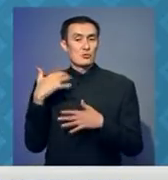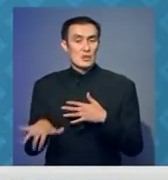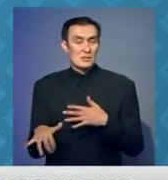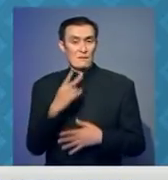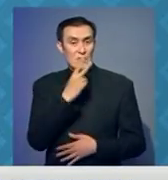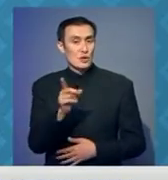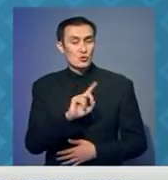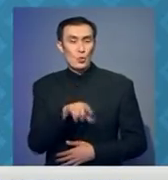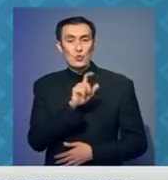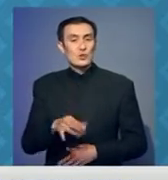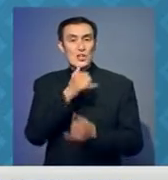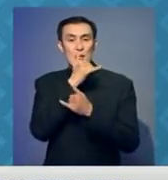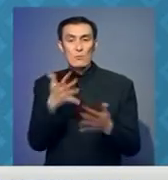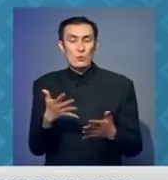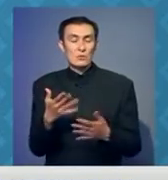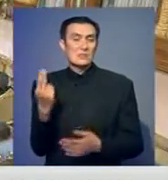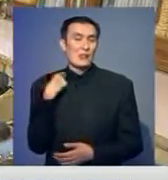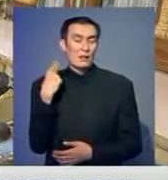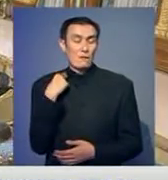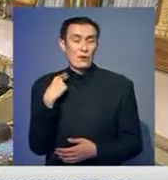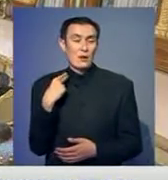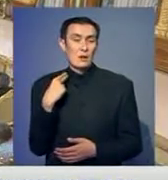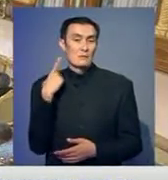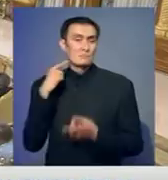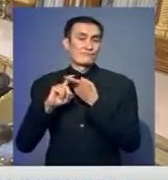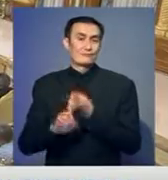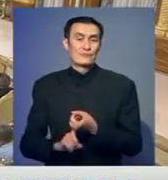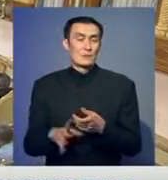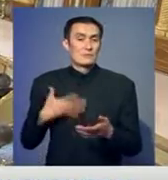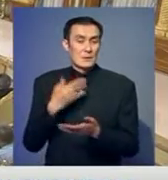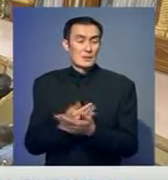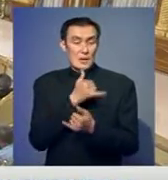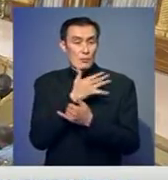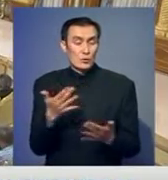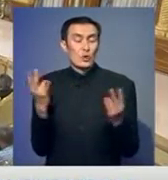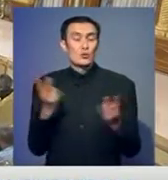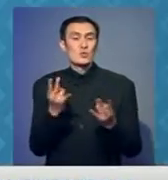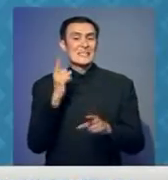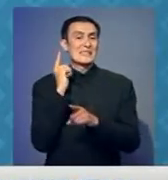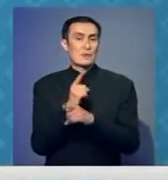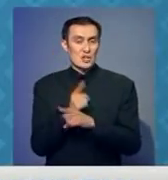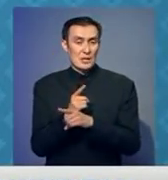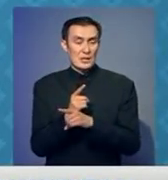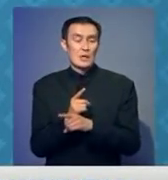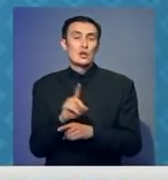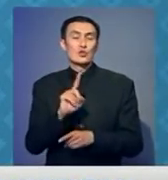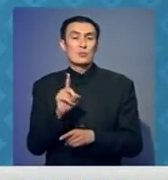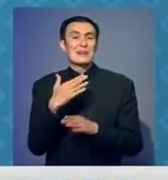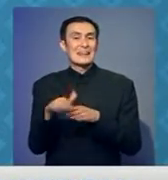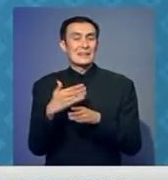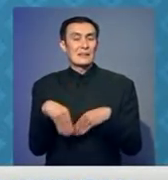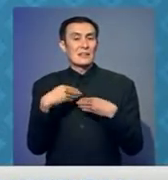что люди не в состоянии выбраться из долговой ямы. Необходимо ввести запрет на предоставление